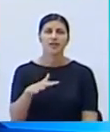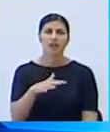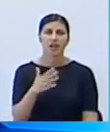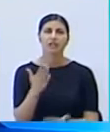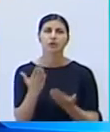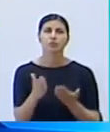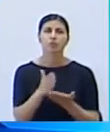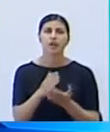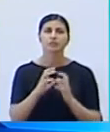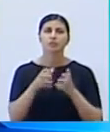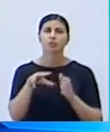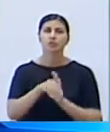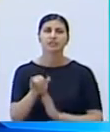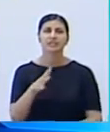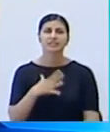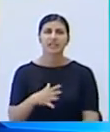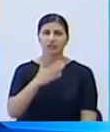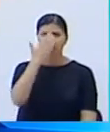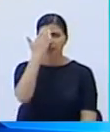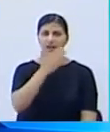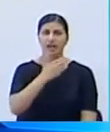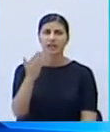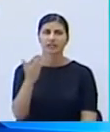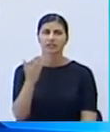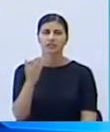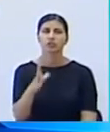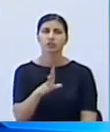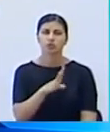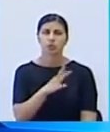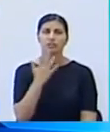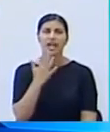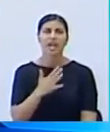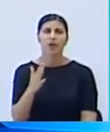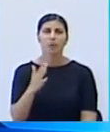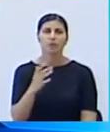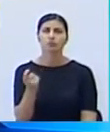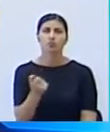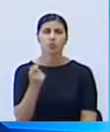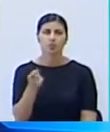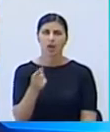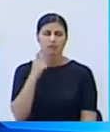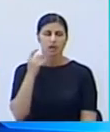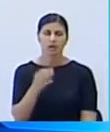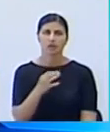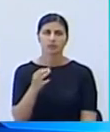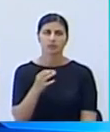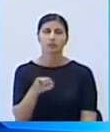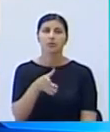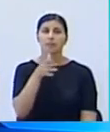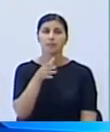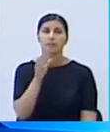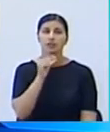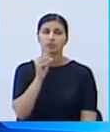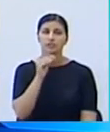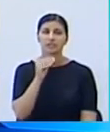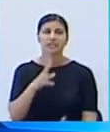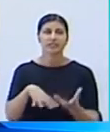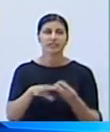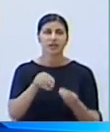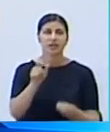არსებობს სოფლიოში, სადაც ქართველი ხალხი, ქართველი ერი იყოს ეროვნული უმცირესობა. ასეთი არ არსებობს. მაში ოდესაც ყველა